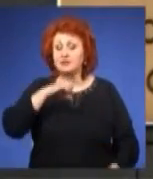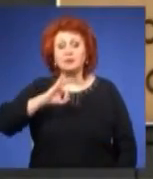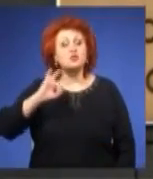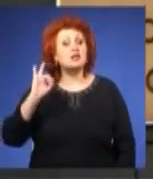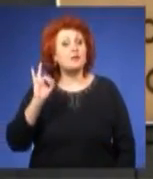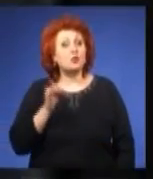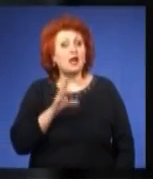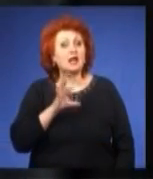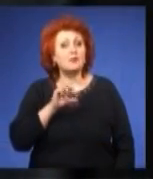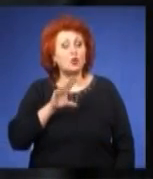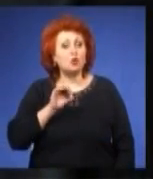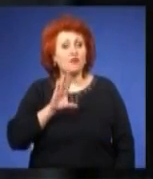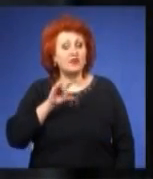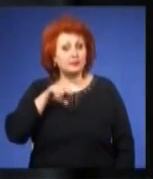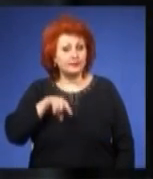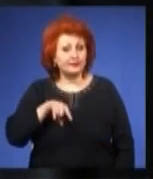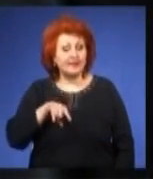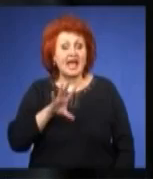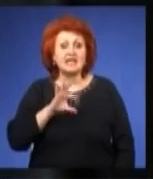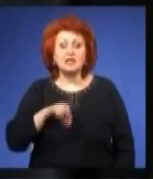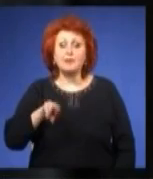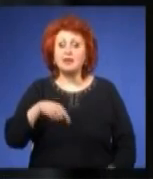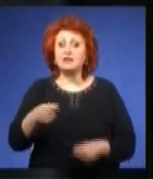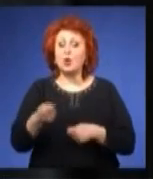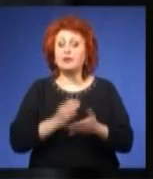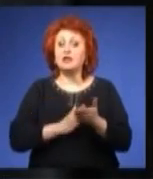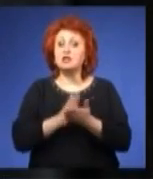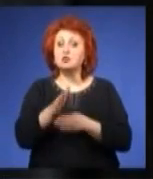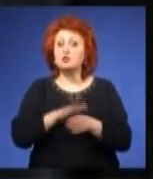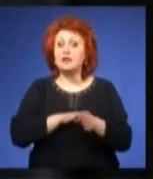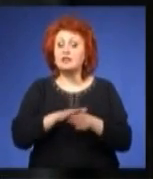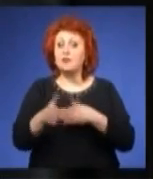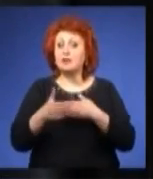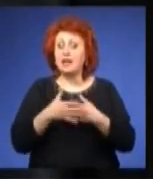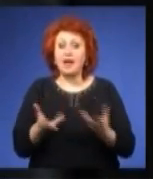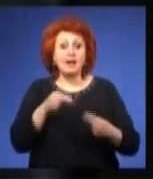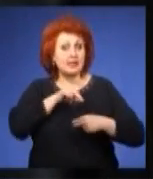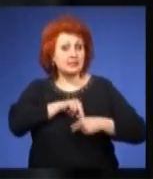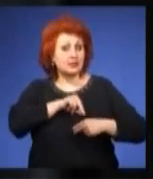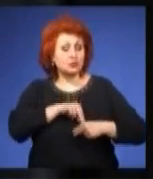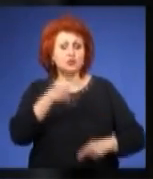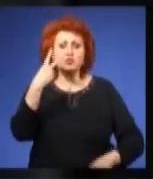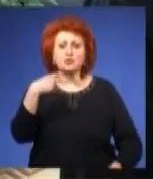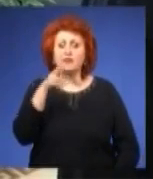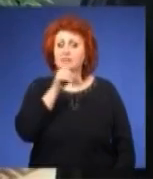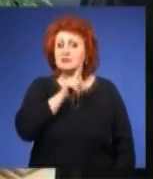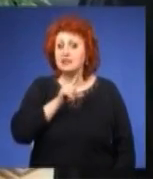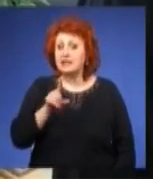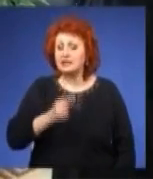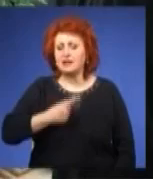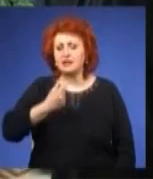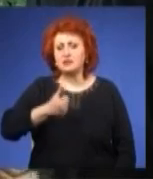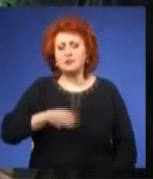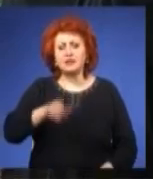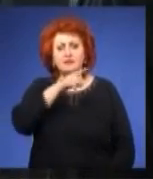Ставропольскому краю Игорем Клеменовым. Епархия и управление службы исполнения наказаний сотрудничают уже более 20 лет.